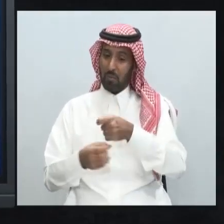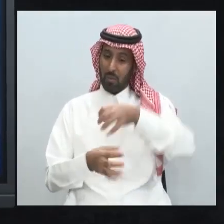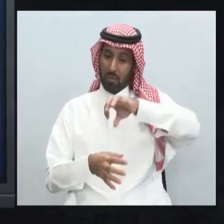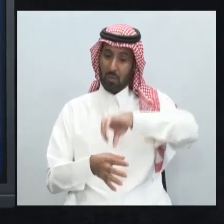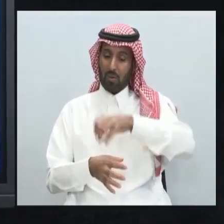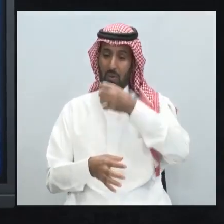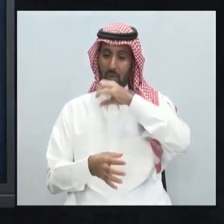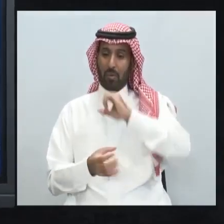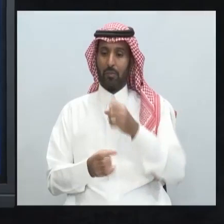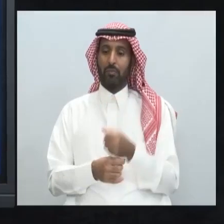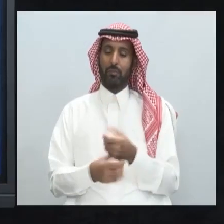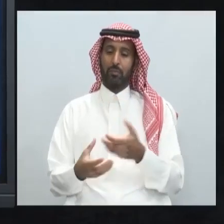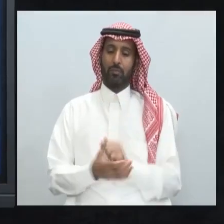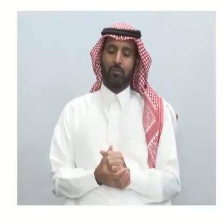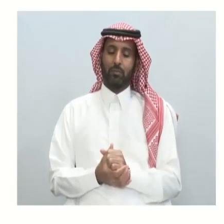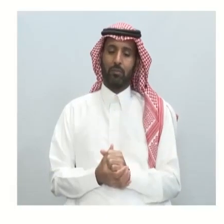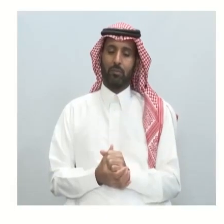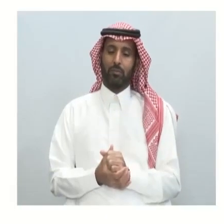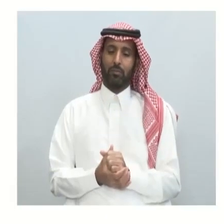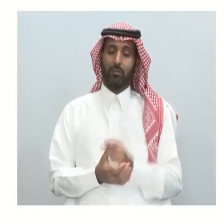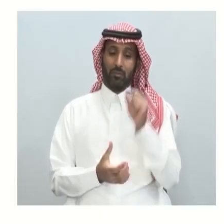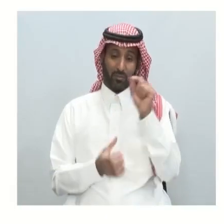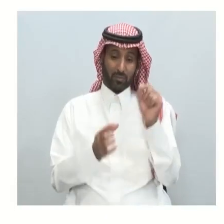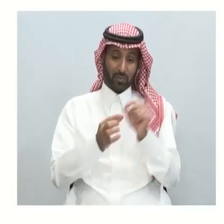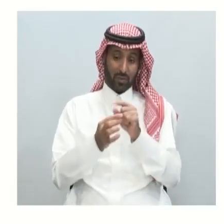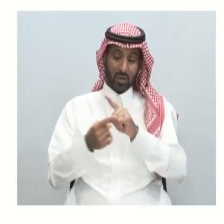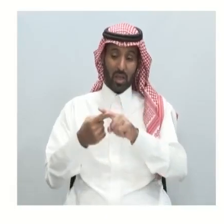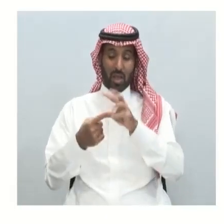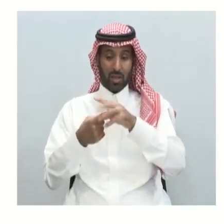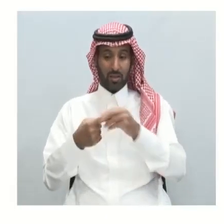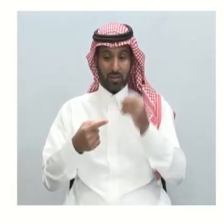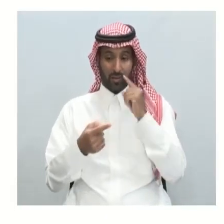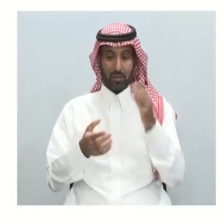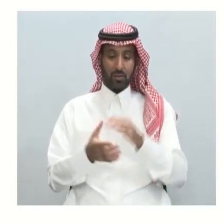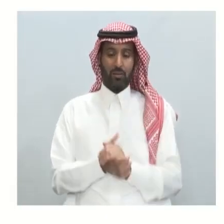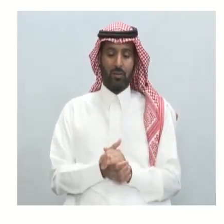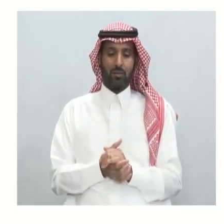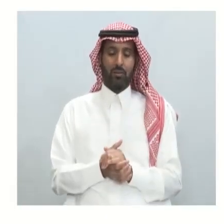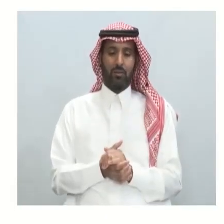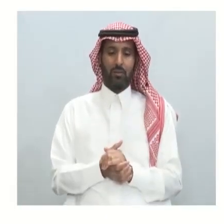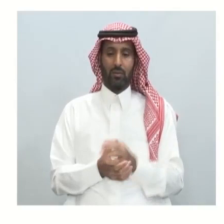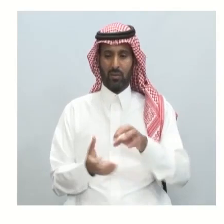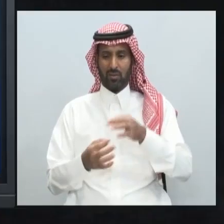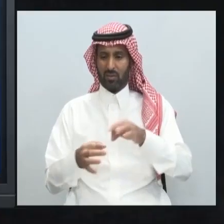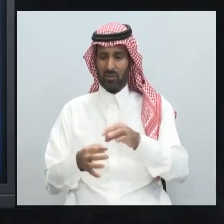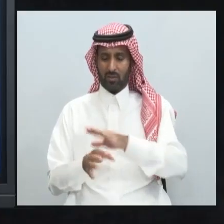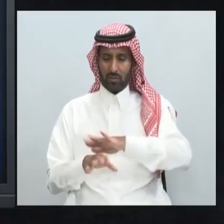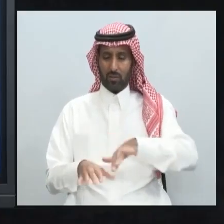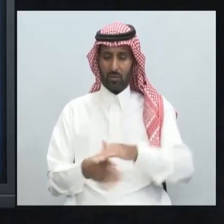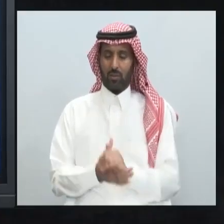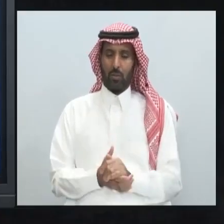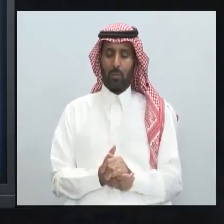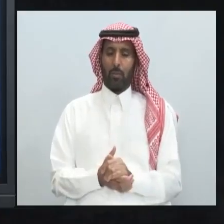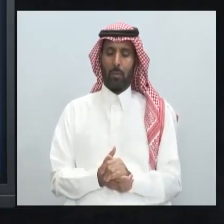تذوب المذيبات في اشباهها جزيئاتها قطبيه اذا تذوب في المذيبات القطبيه غير القطبيه تذوب في